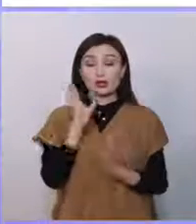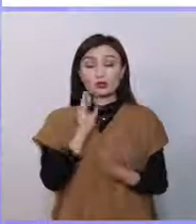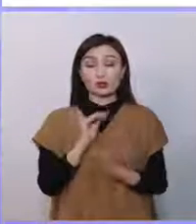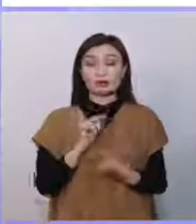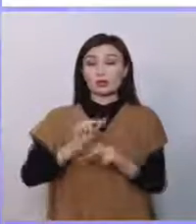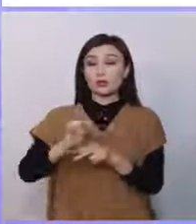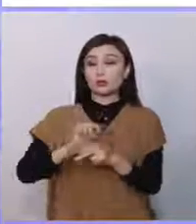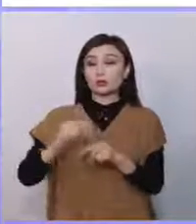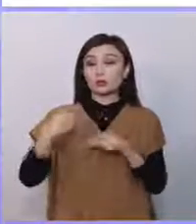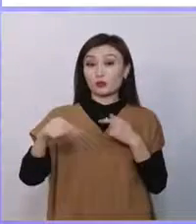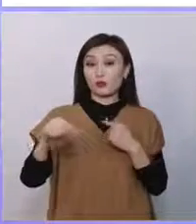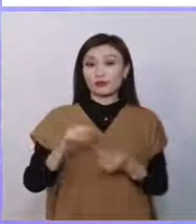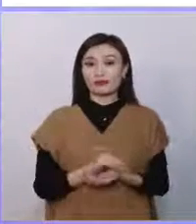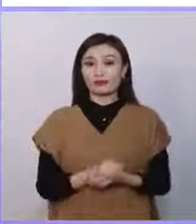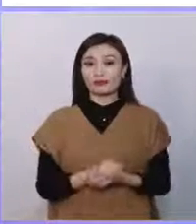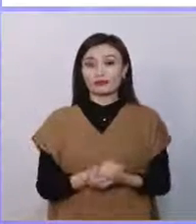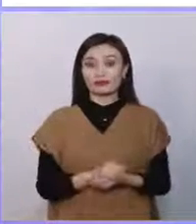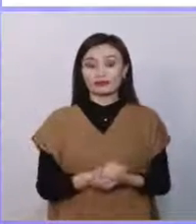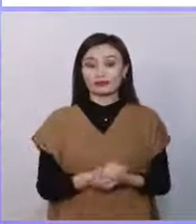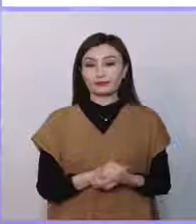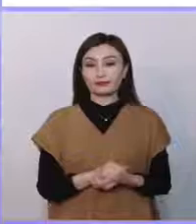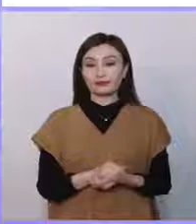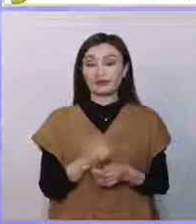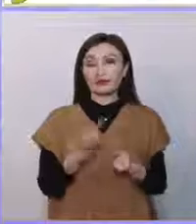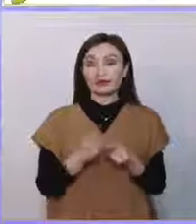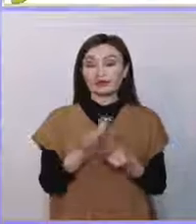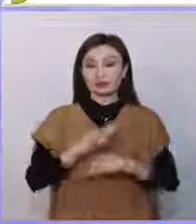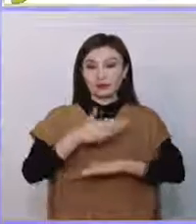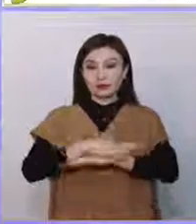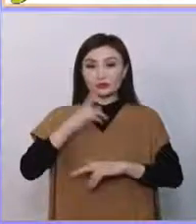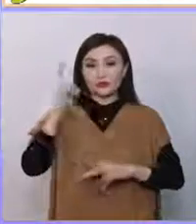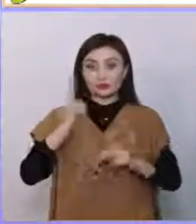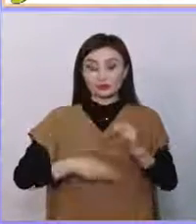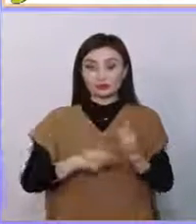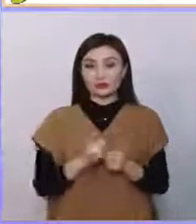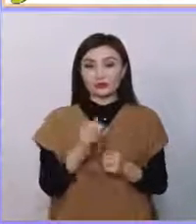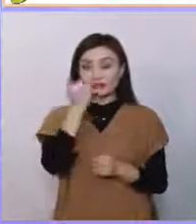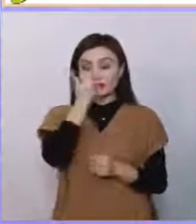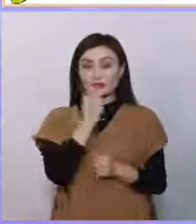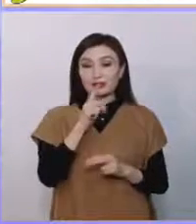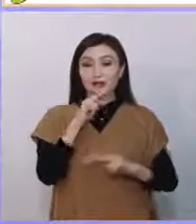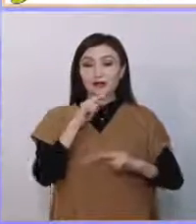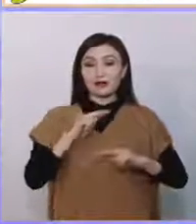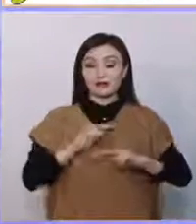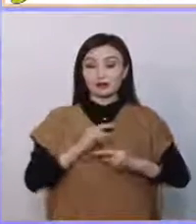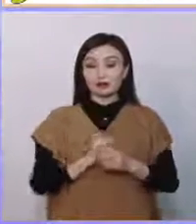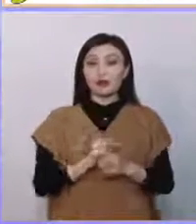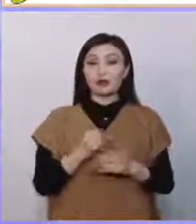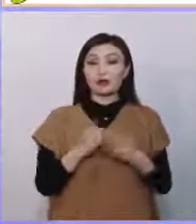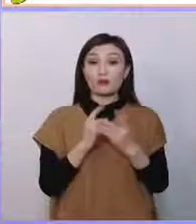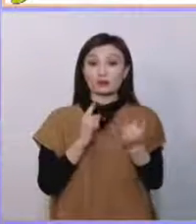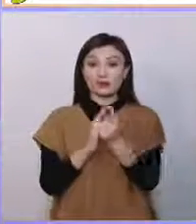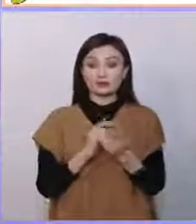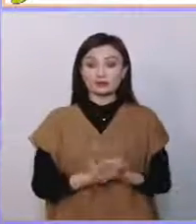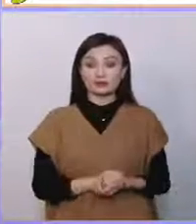научить другого на этом наш урок подошёл к концу спасибо за урок до встречи